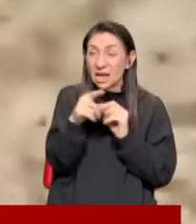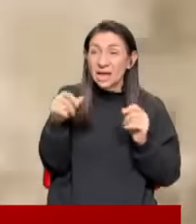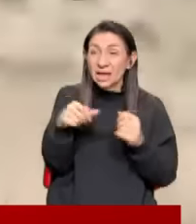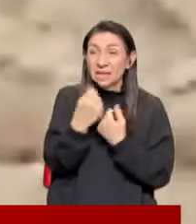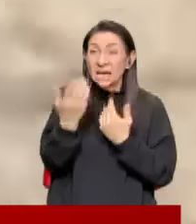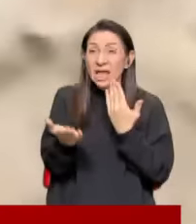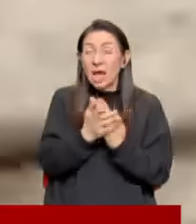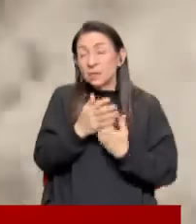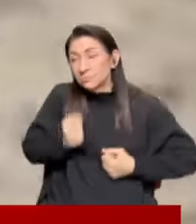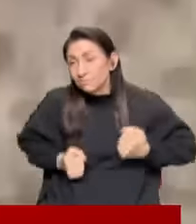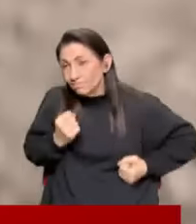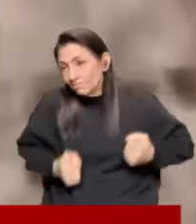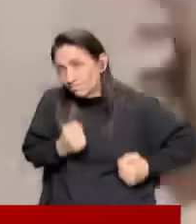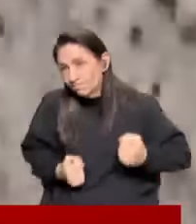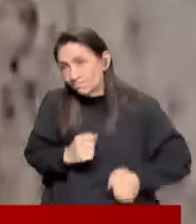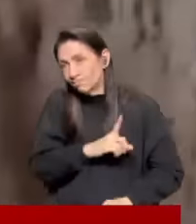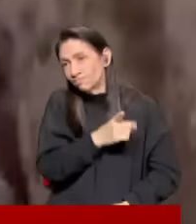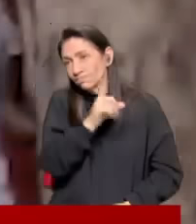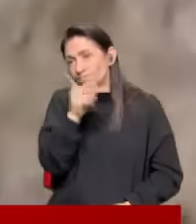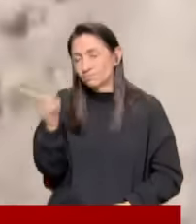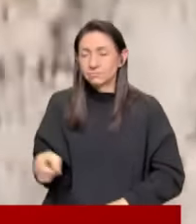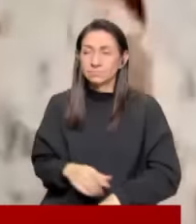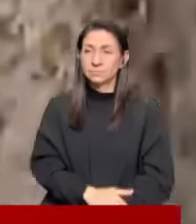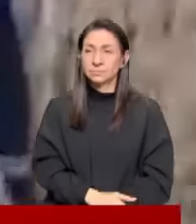kazaya yardıma koştu.